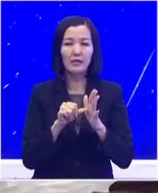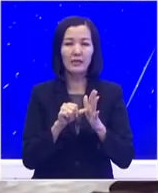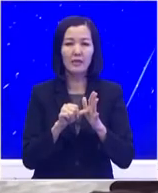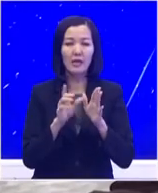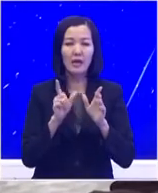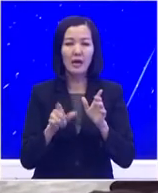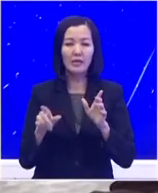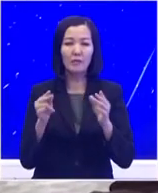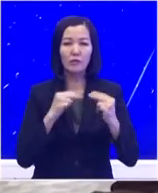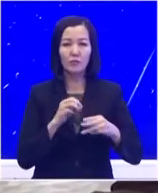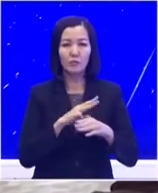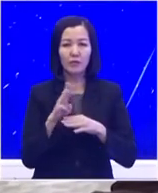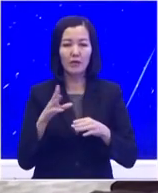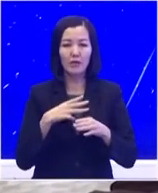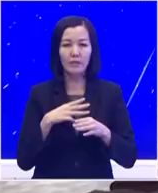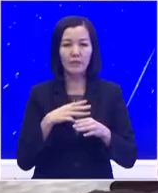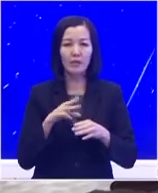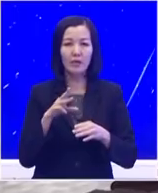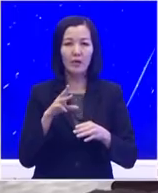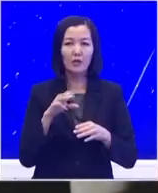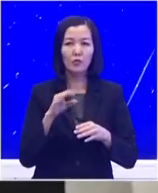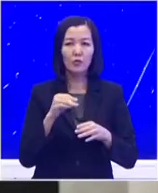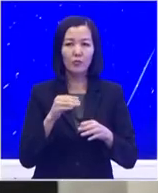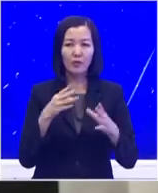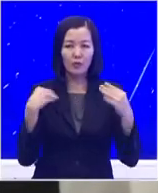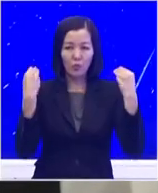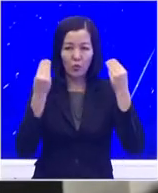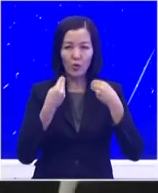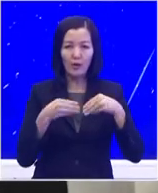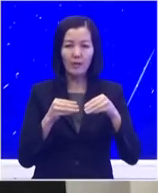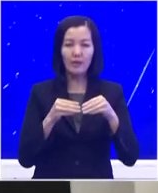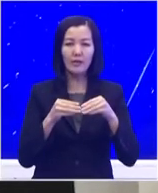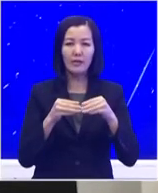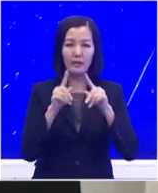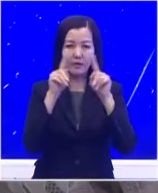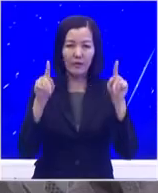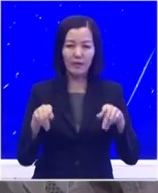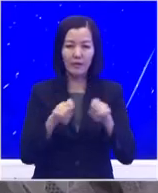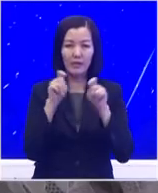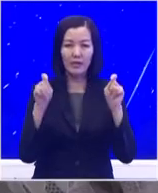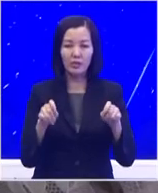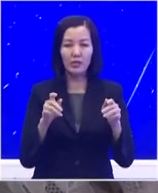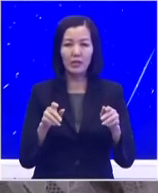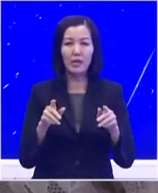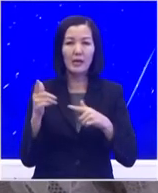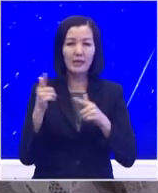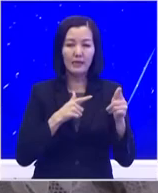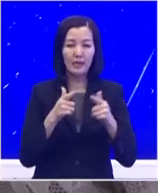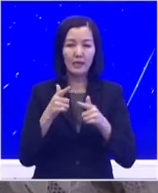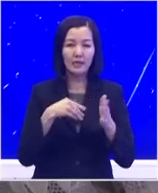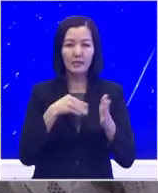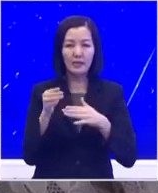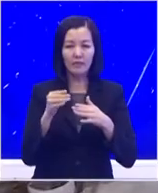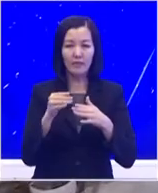қамтыды. Ал соңғы бір жарым айдан бері тюрбан орамалдар дүкенін ашып, табысын еселеп отыр. Базардан дайын күйінде сатып алып,